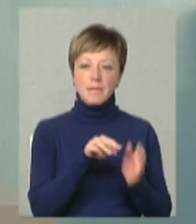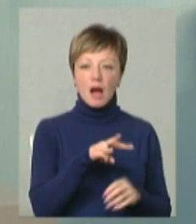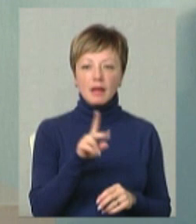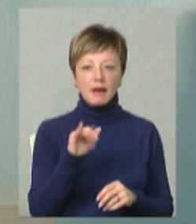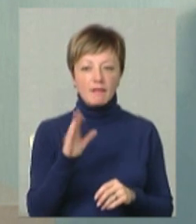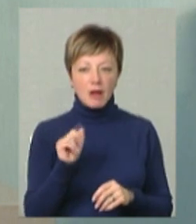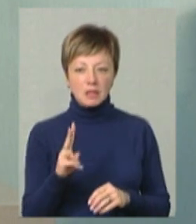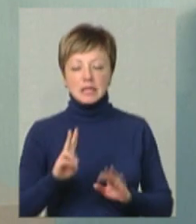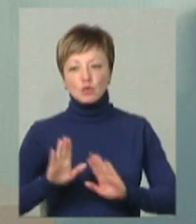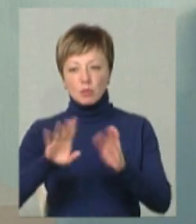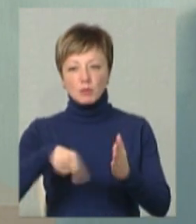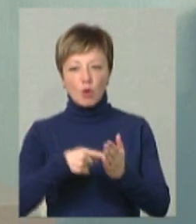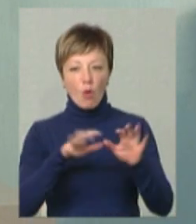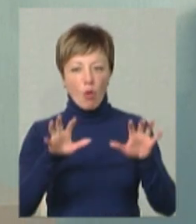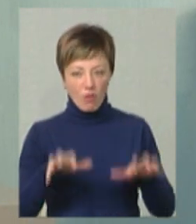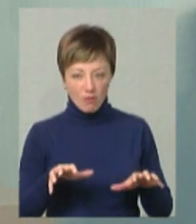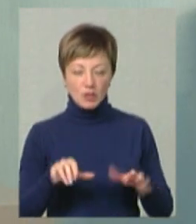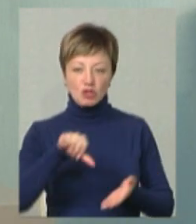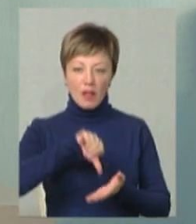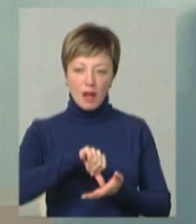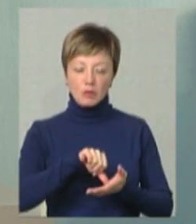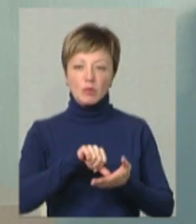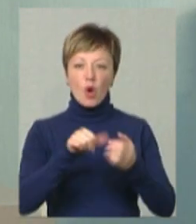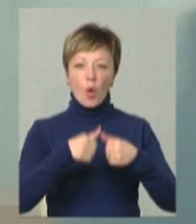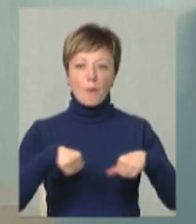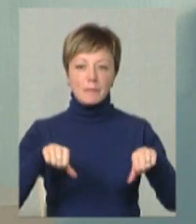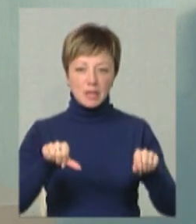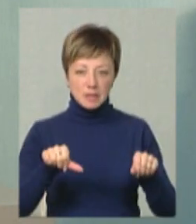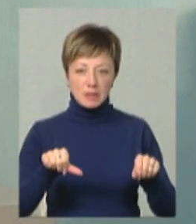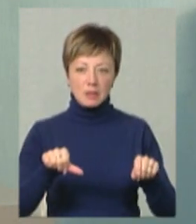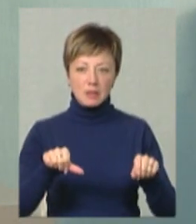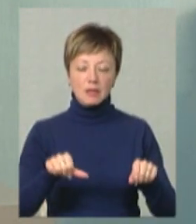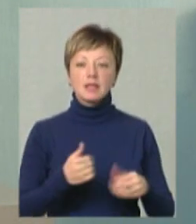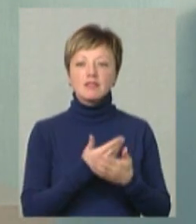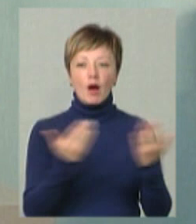Кривоком, заступником Хмельницького міського голови і членом топонімічної комісії.